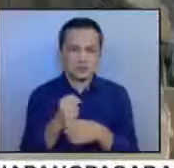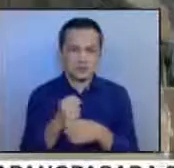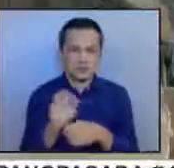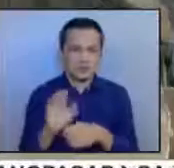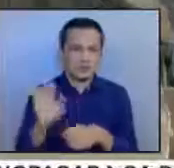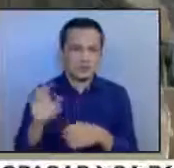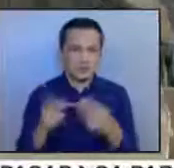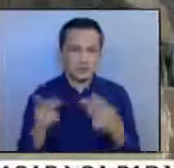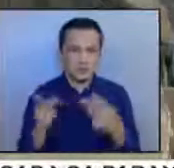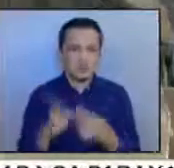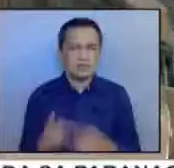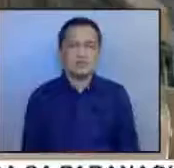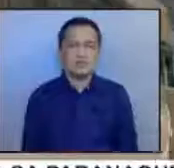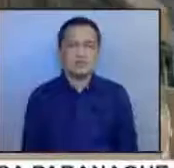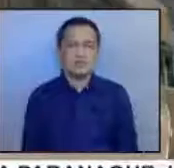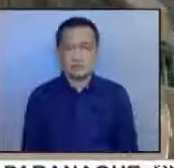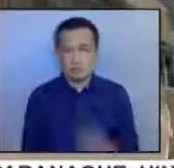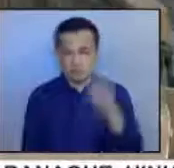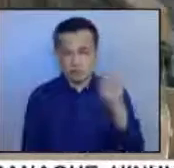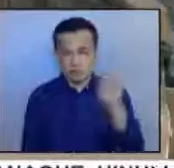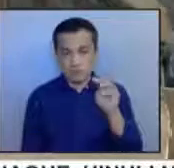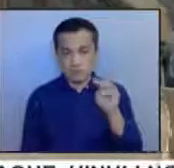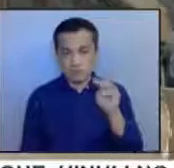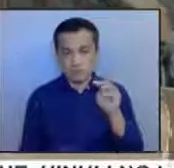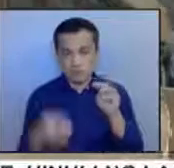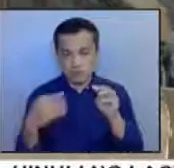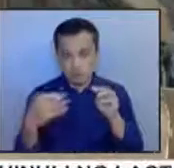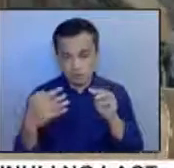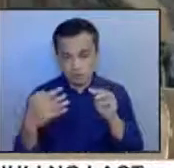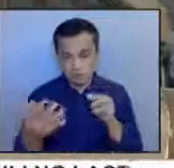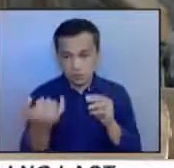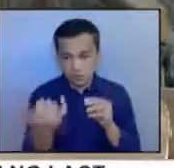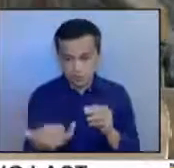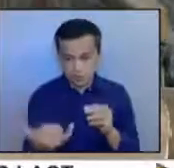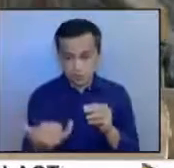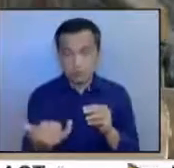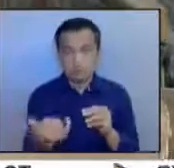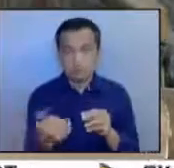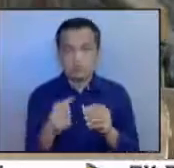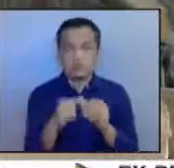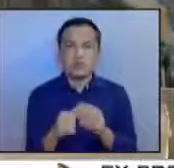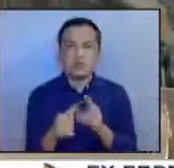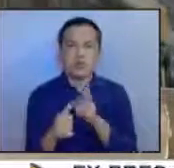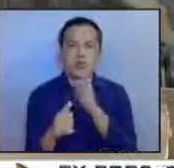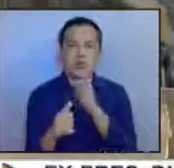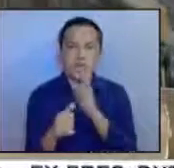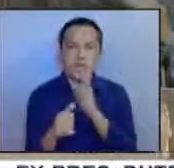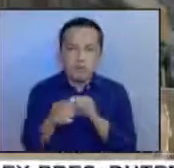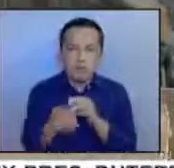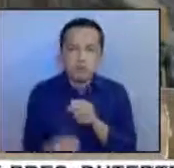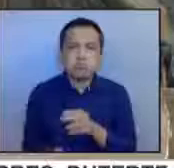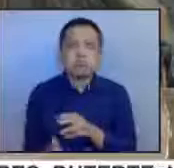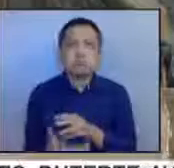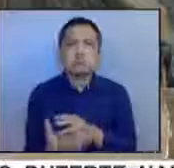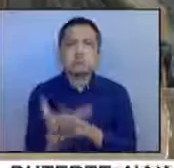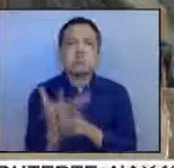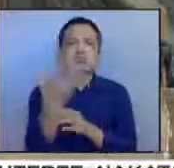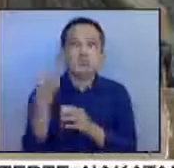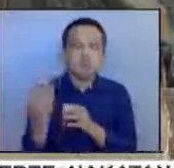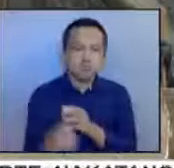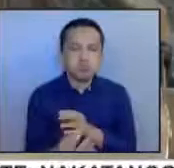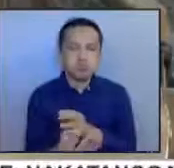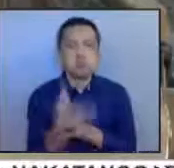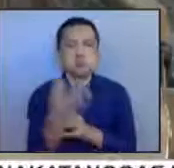Mula noong Lunes hanggang sa ngayon ay tuloy-tuloy pa rin ang pag-agos ng tubig mula sa nasirang tubo at nakabarikada pa